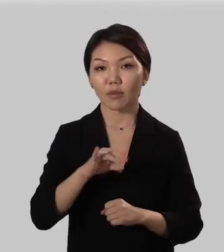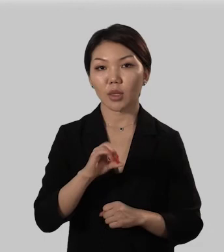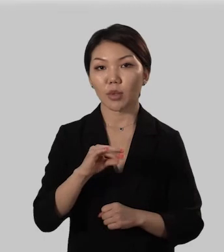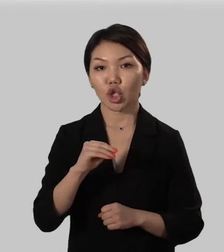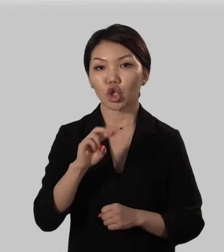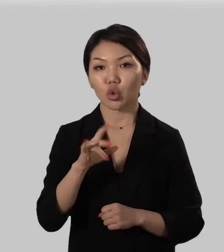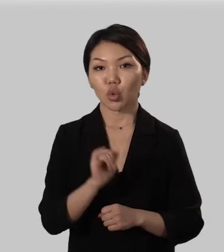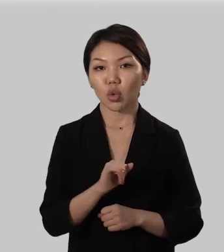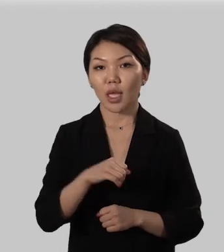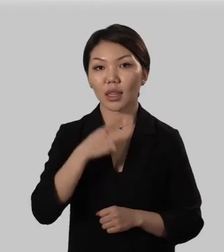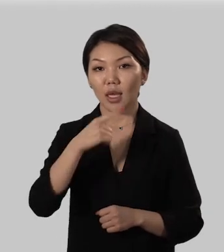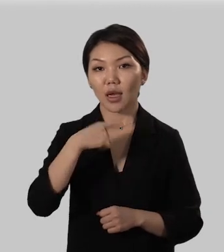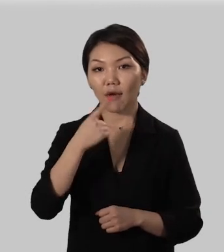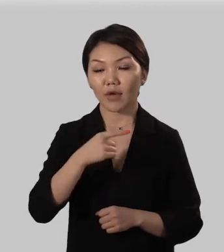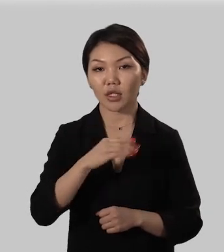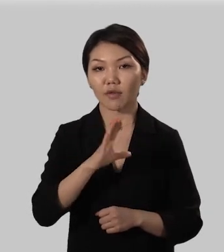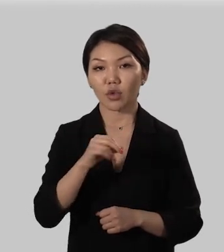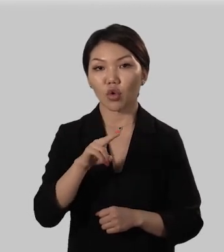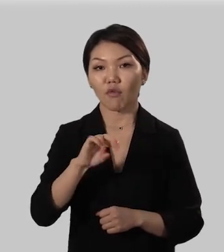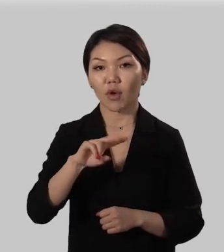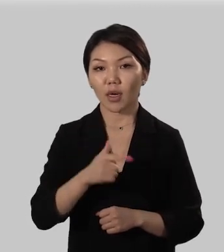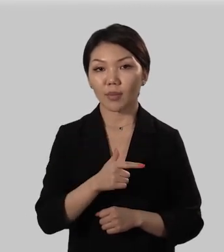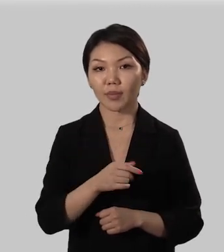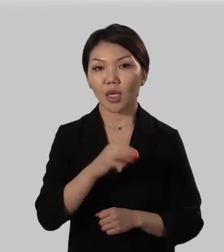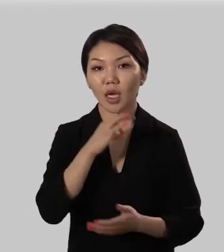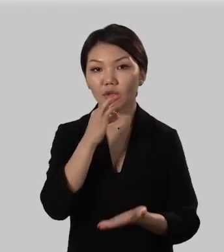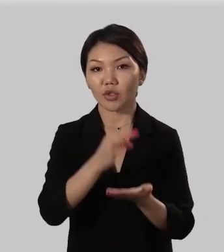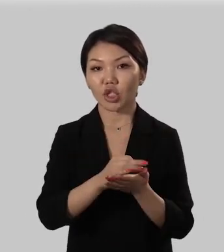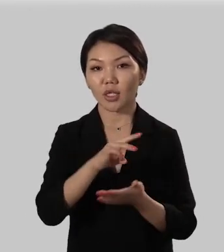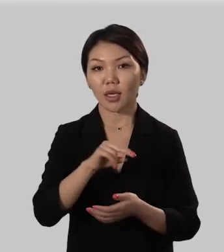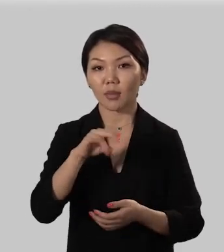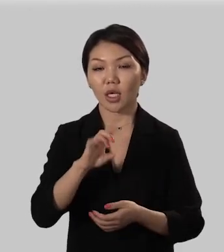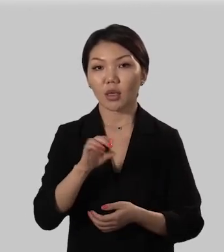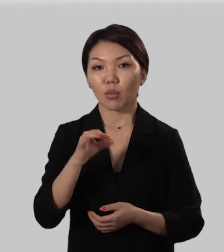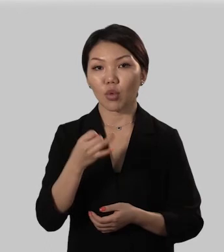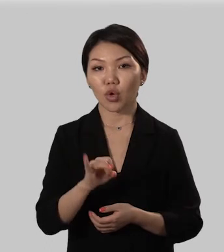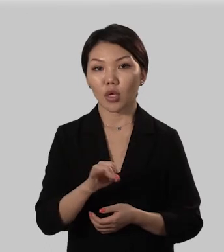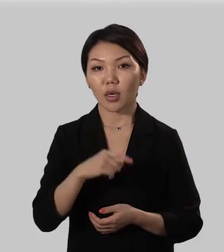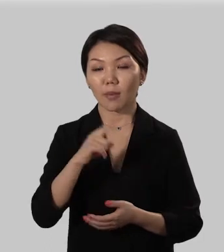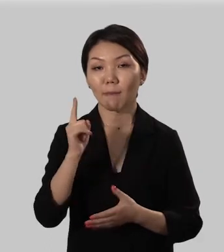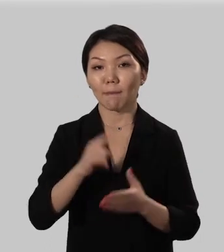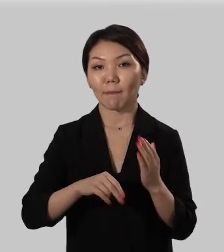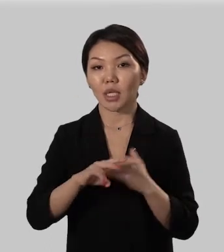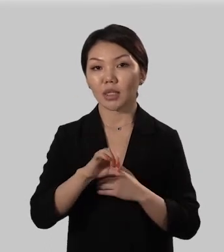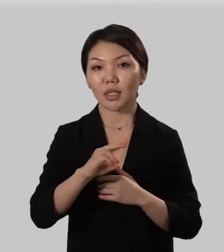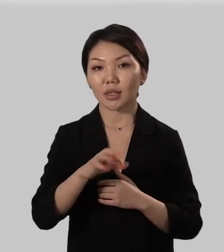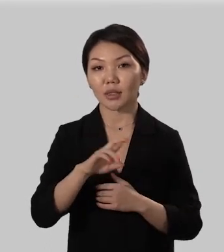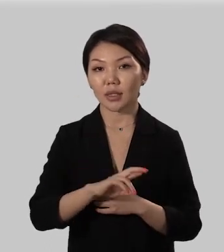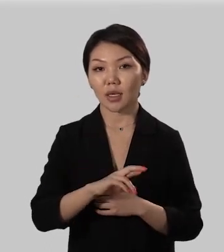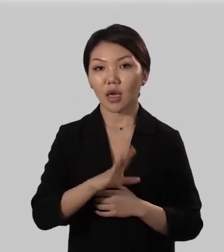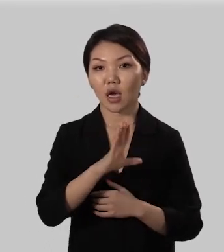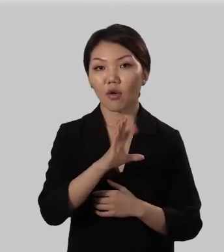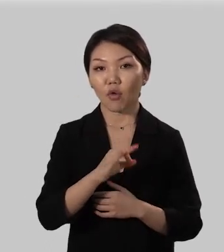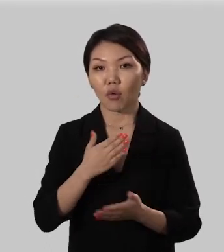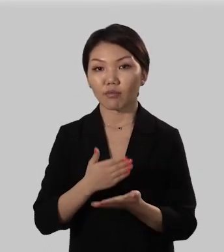наговориться вдоволь отвечать на перебой признаться во всеуслышание